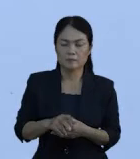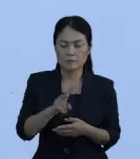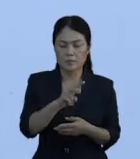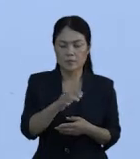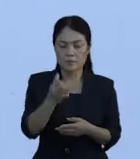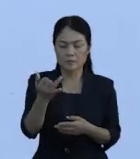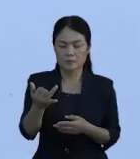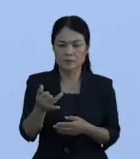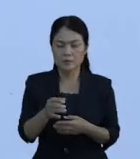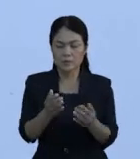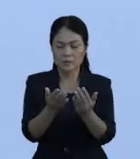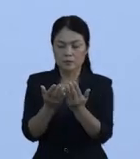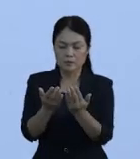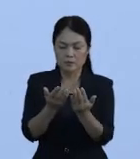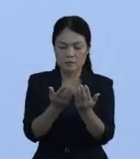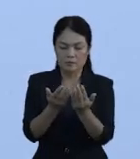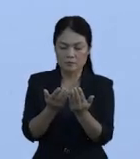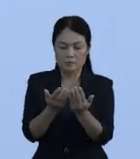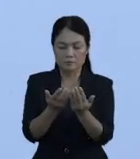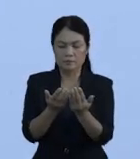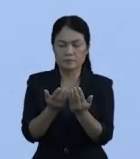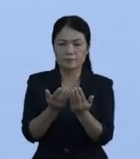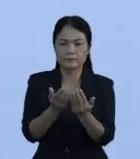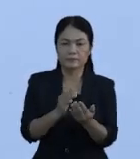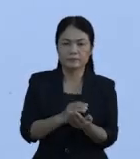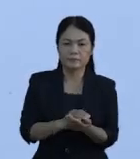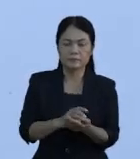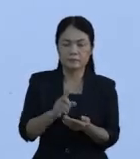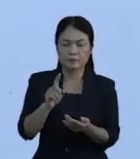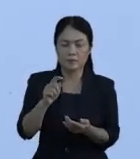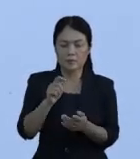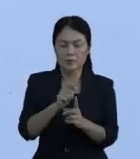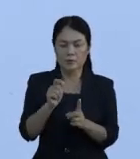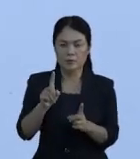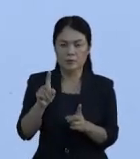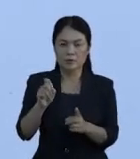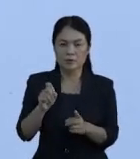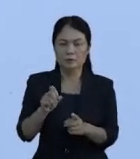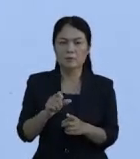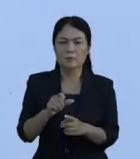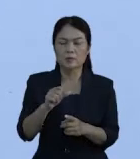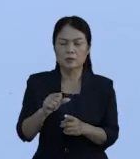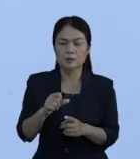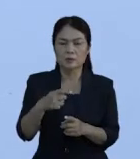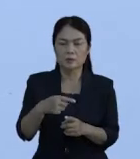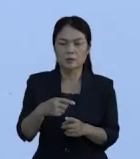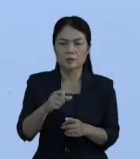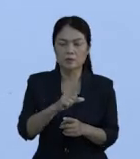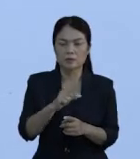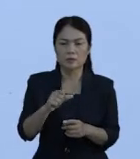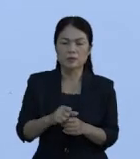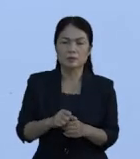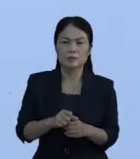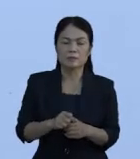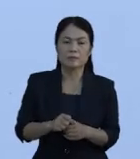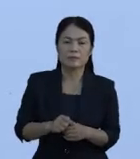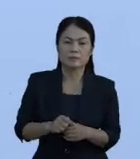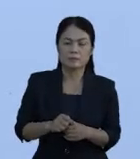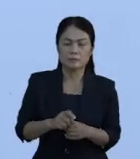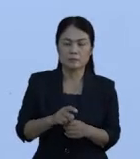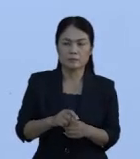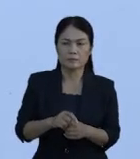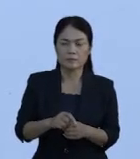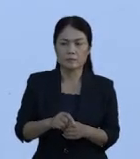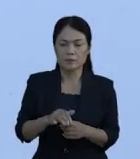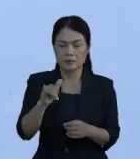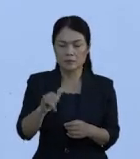và chấn dương án rí đọp rồi poan mớn sai liên pi liên và sai bảy mớn pi poan mà rồi hả